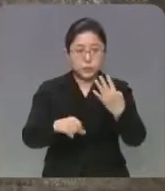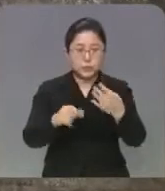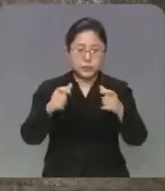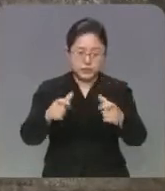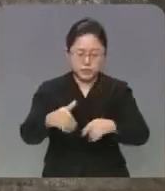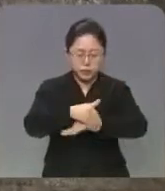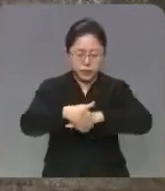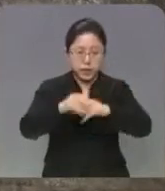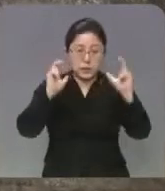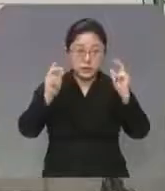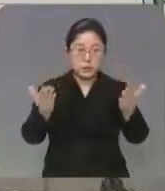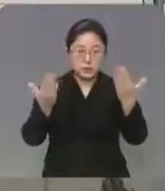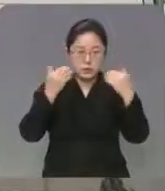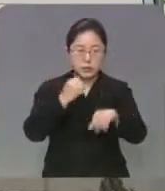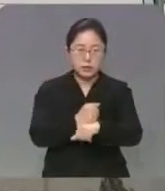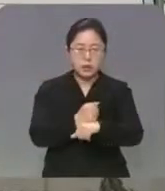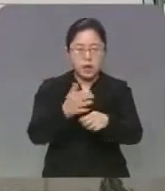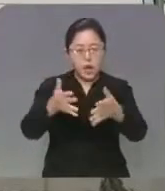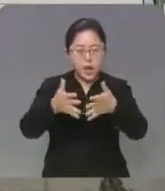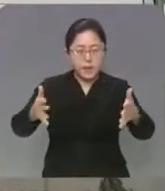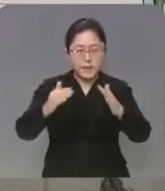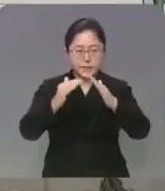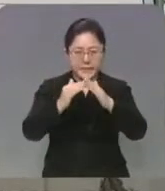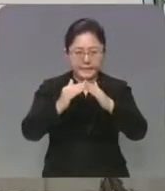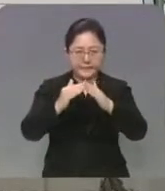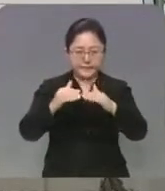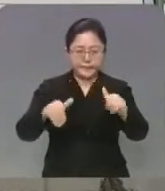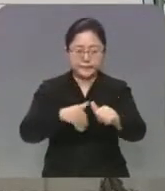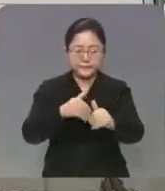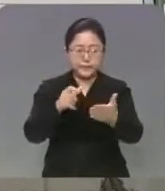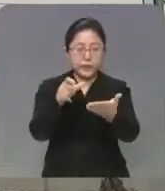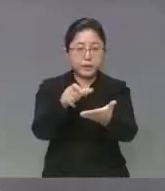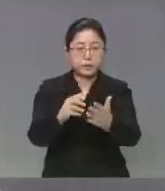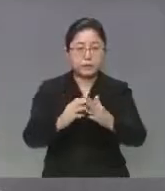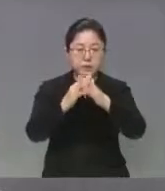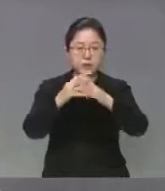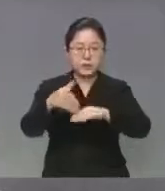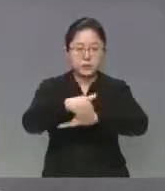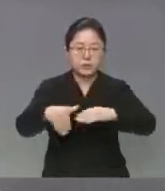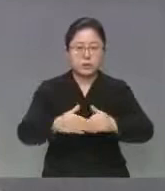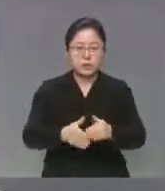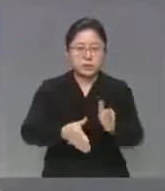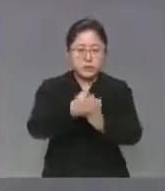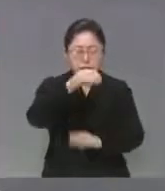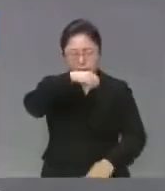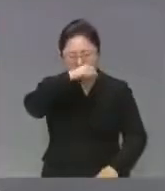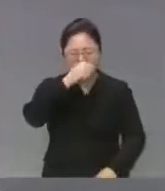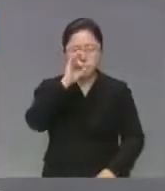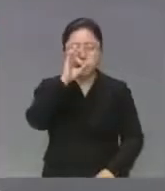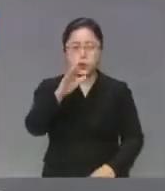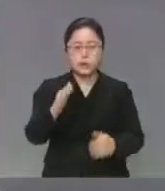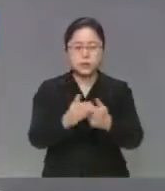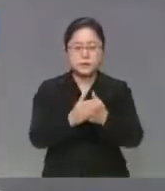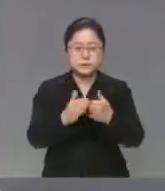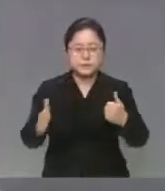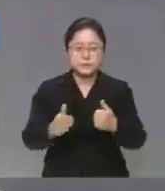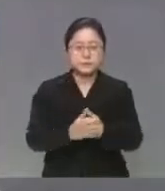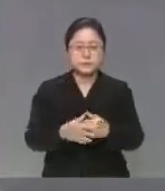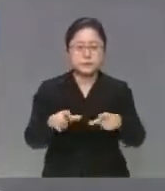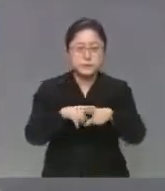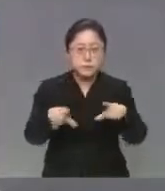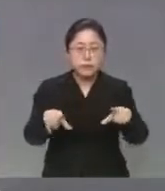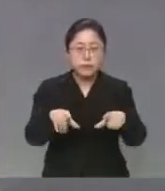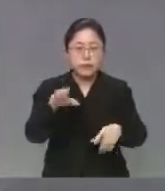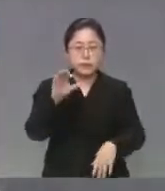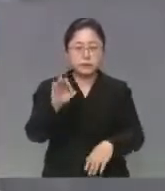전략 산업체를 유치하고 아파트 등 주거 시설도 넣겠다는 계획입니다. 저희 시 재정으로는 불가능하니까